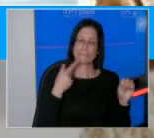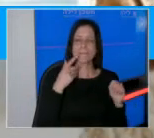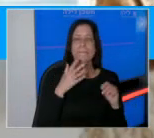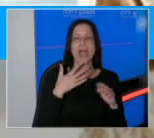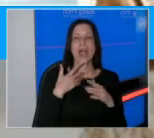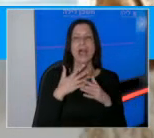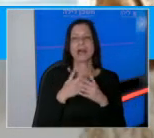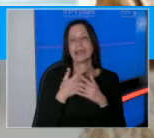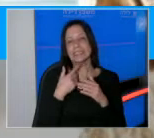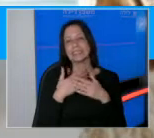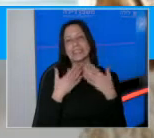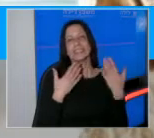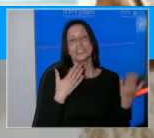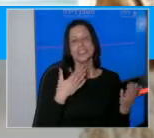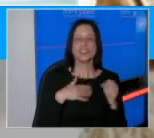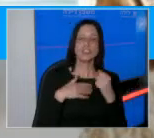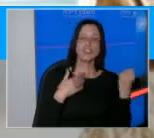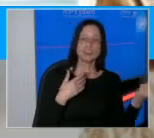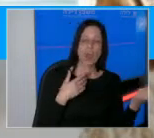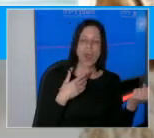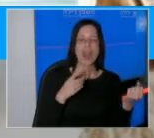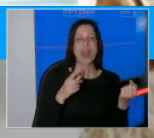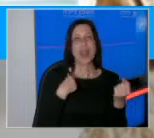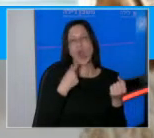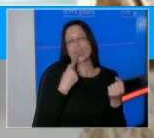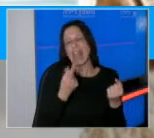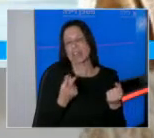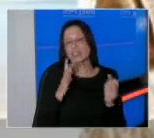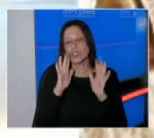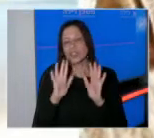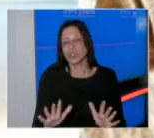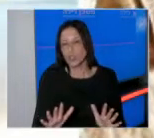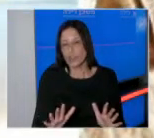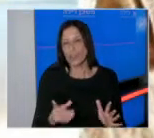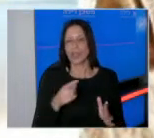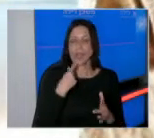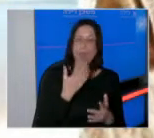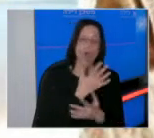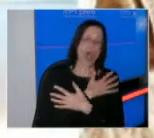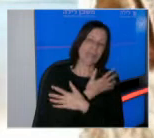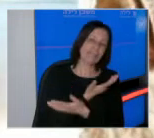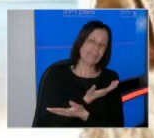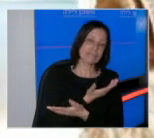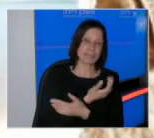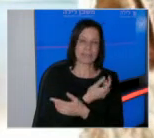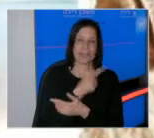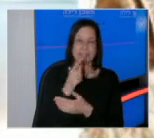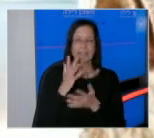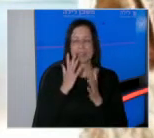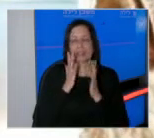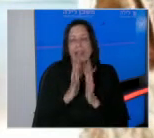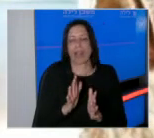השמאל שונא, אני לא רוצה להגיד את המילה, זו מילה קשה להגיד שונא, אבל... לא אוהב. מילה לא פחות קשה,